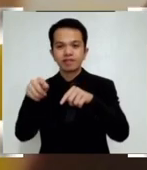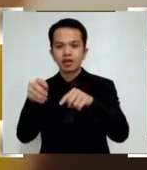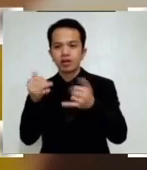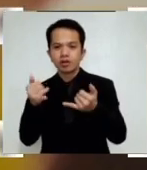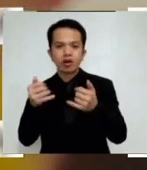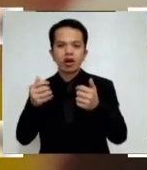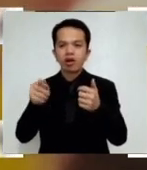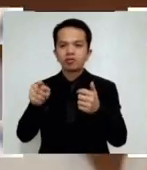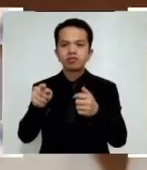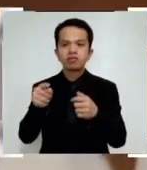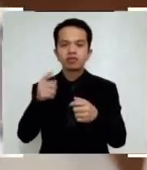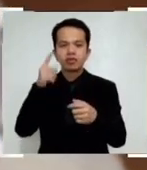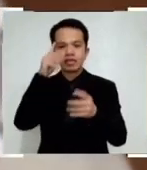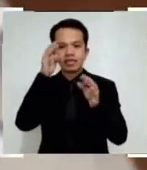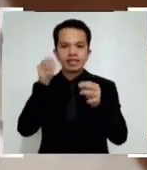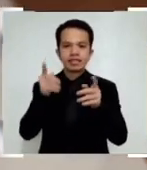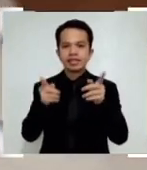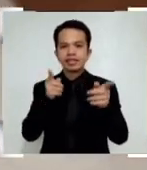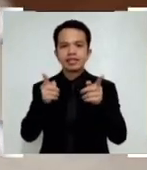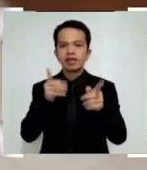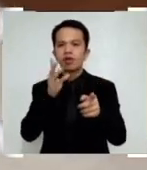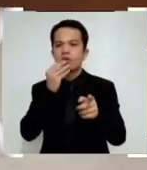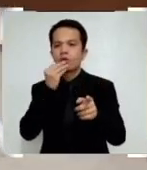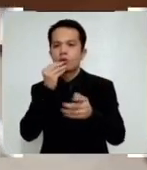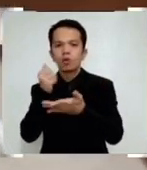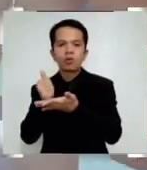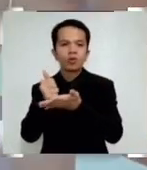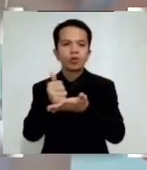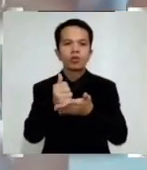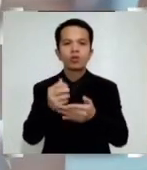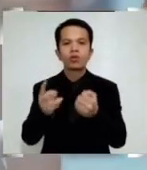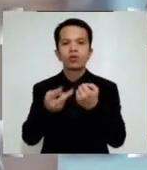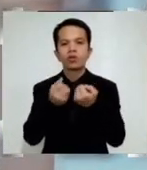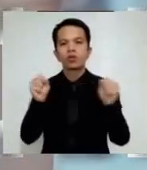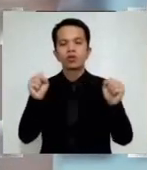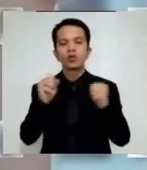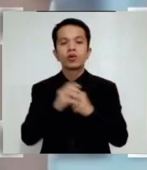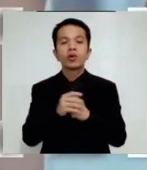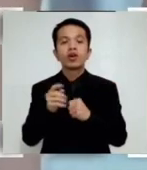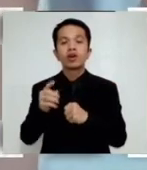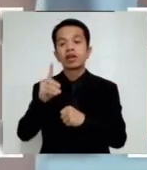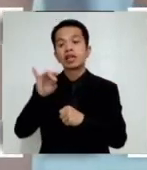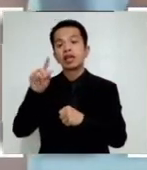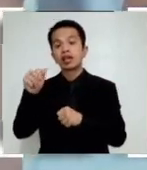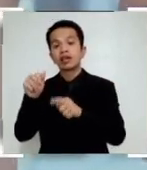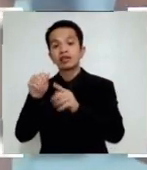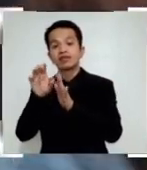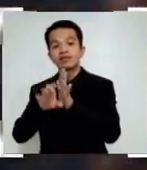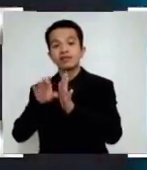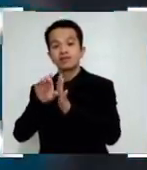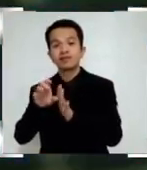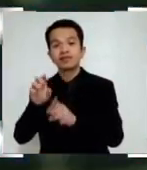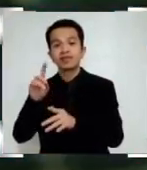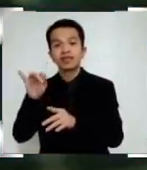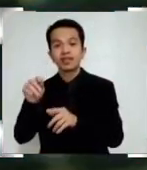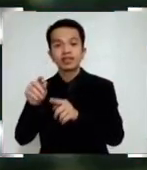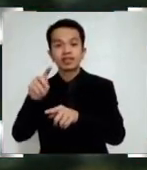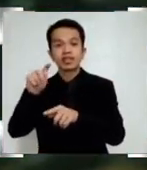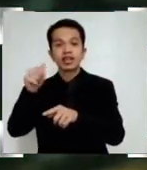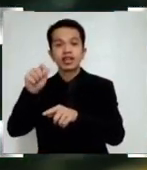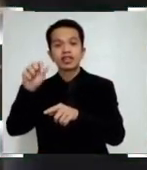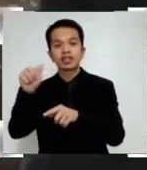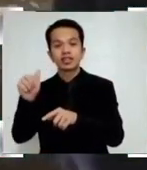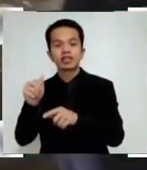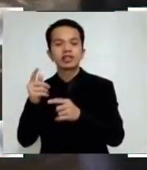na si Napoy kung sino ang ililigtas, si Diana o ang karakter ni Rabia Mateo na si Tasha. Bahagi yan ng